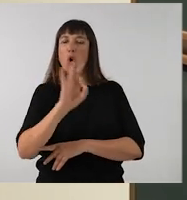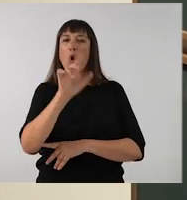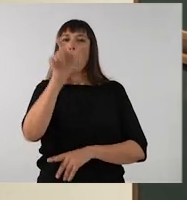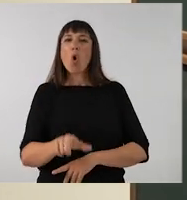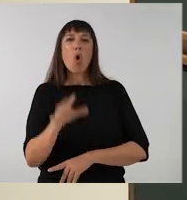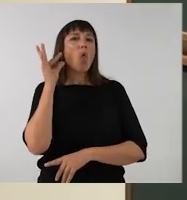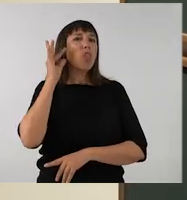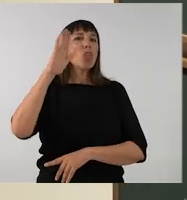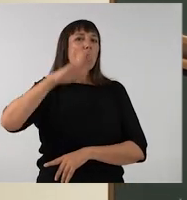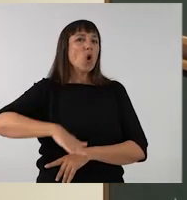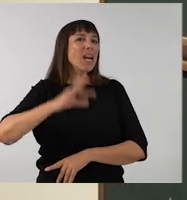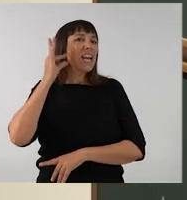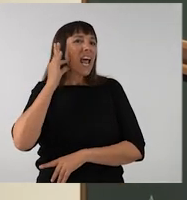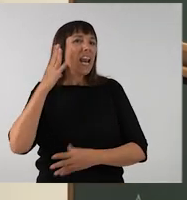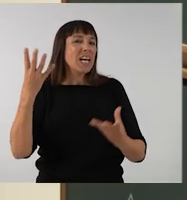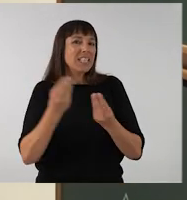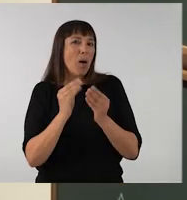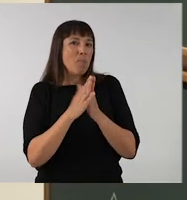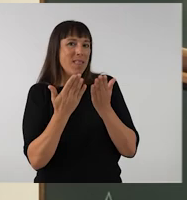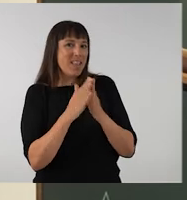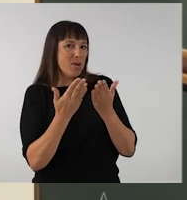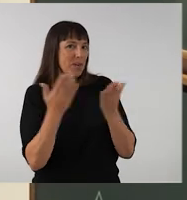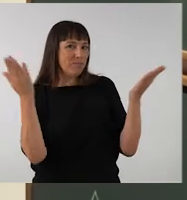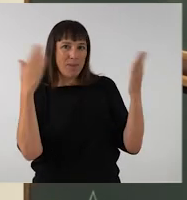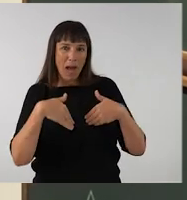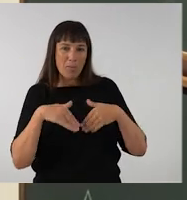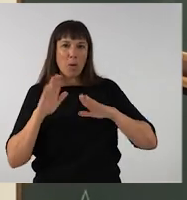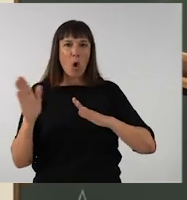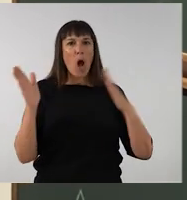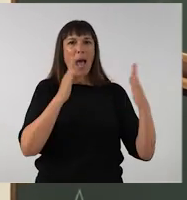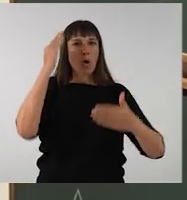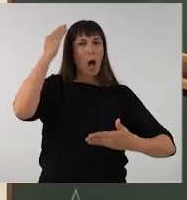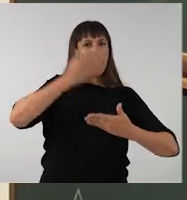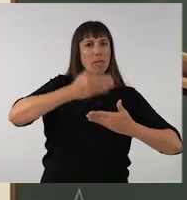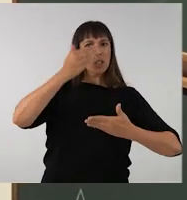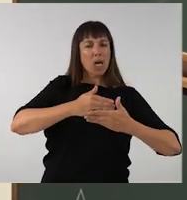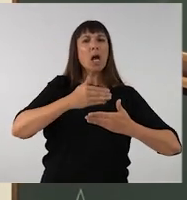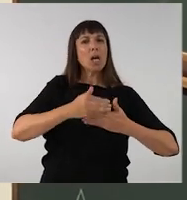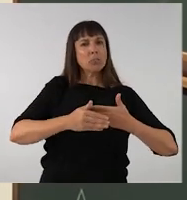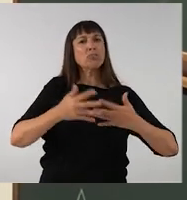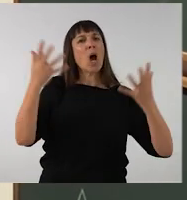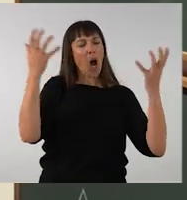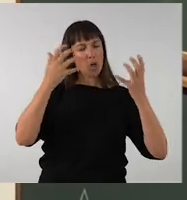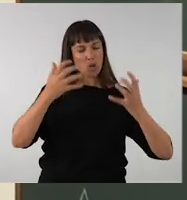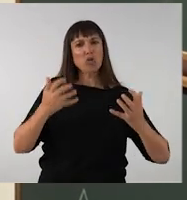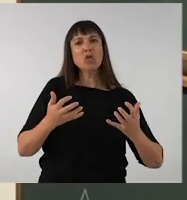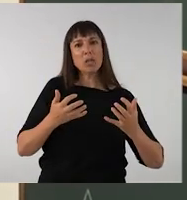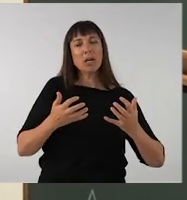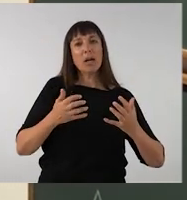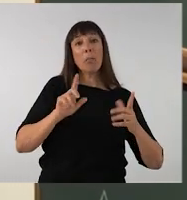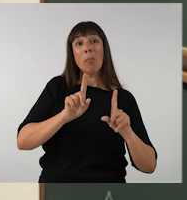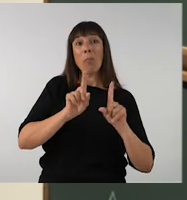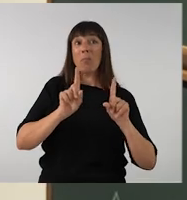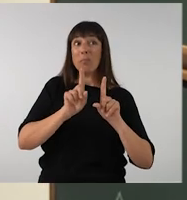de, sobretot, figures religioses o nenes o dones amb llibres, però que sembla ser que a l'edat mitjana tenia molt més